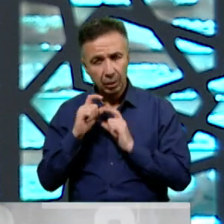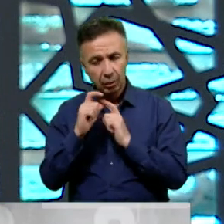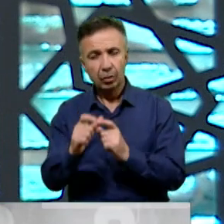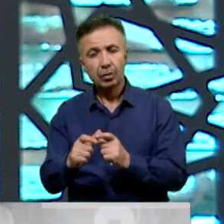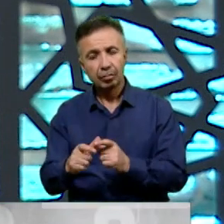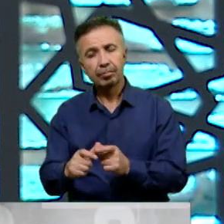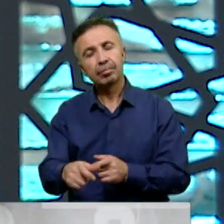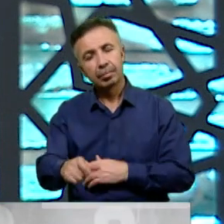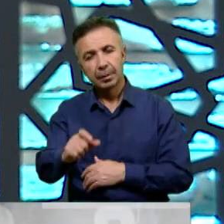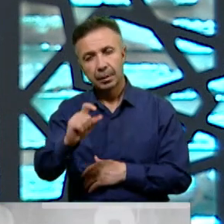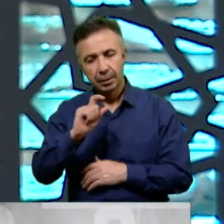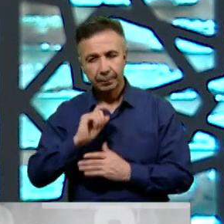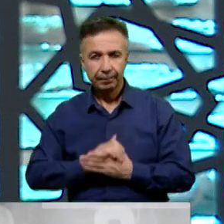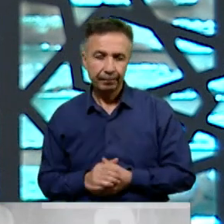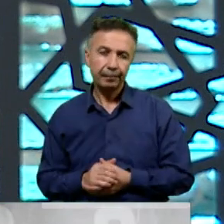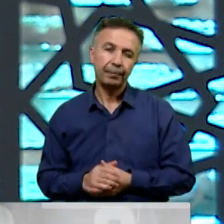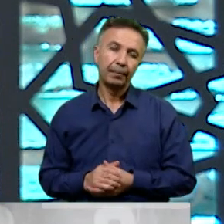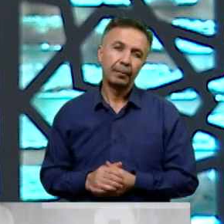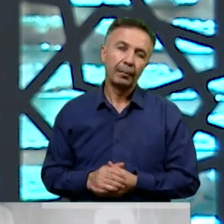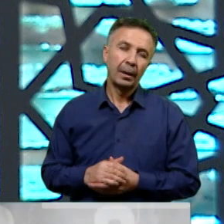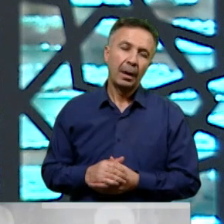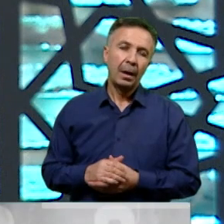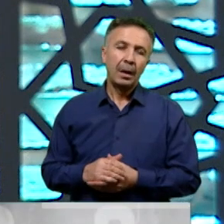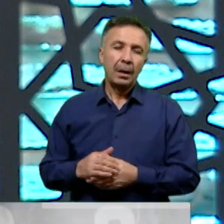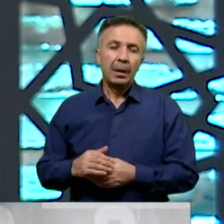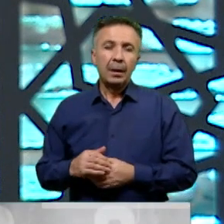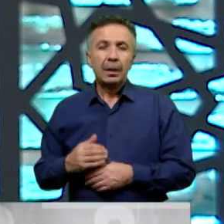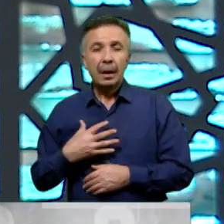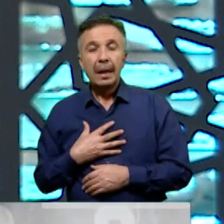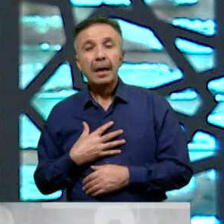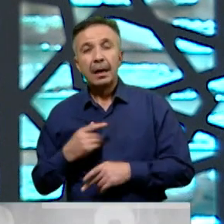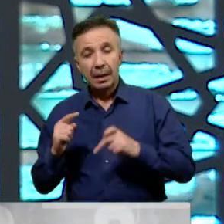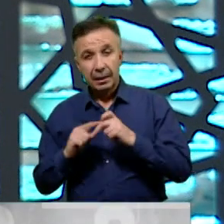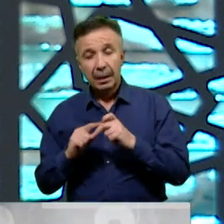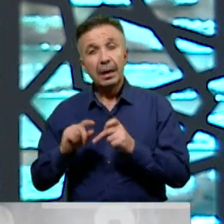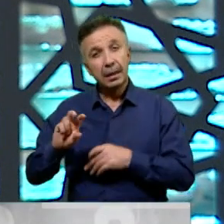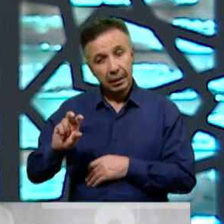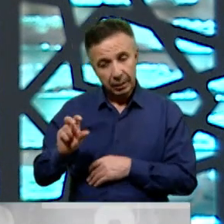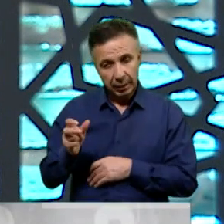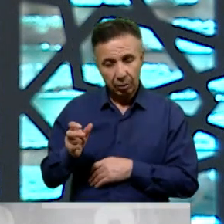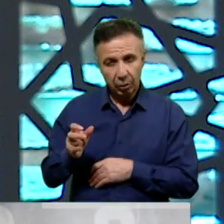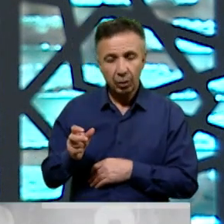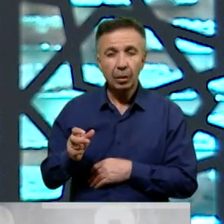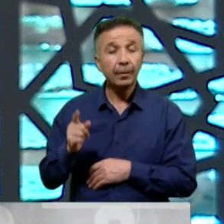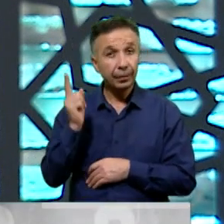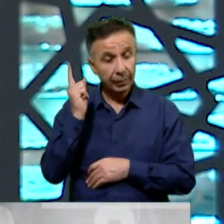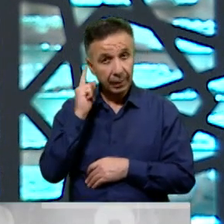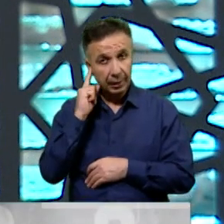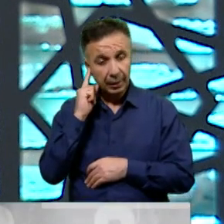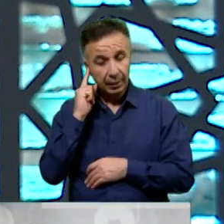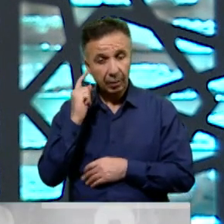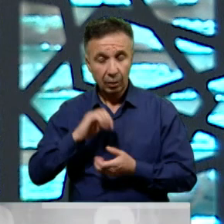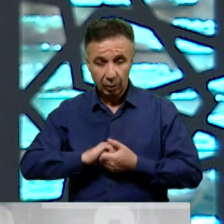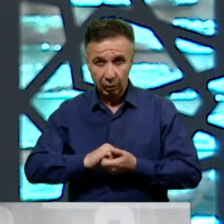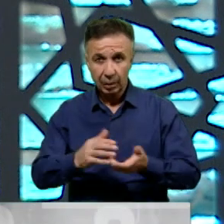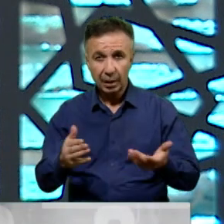sorularını aktarmaya gayret ederim. Radyoları başında dinleyen dostlarımızın sorularını da bekliyoruz. Diyanet Risalet Radyo üzerinden de